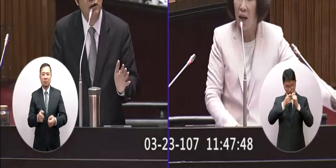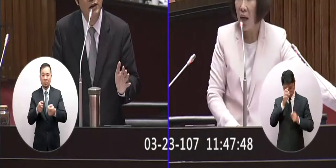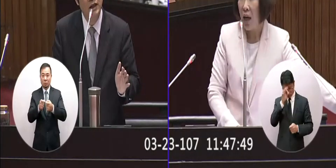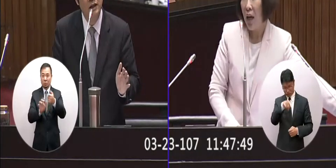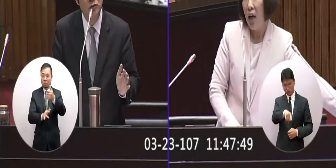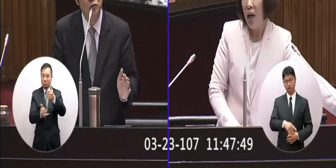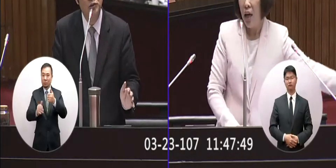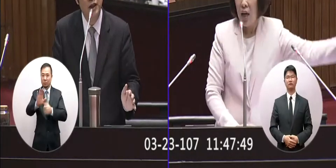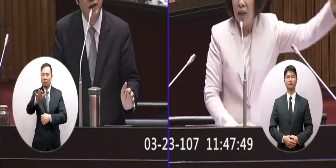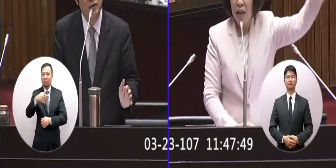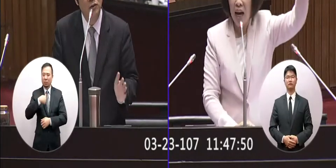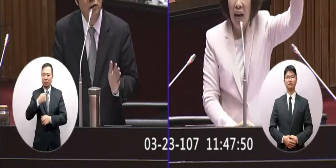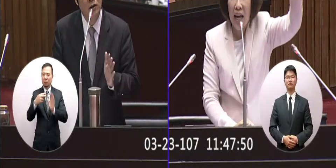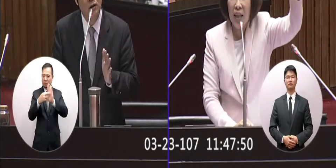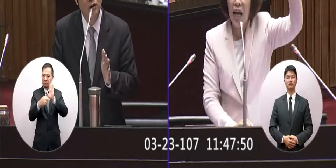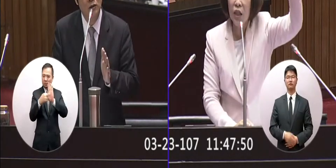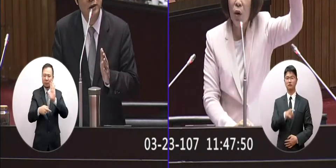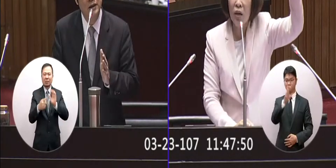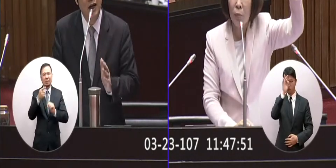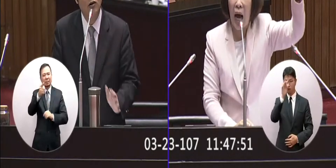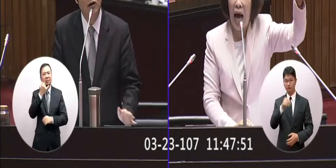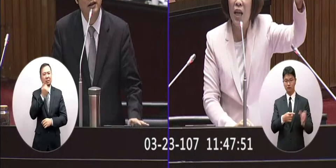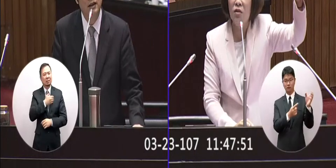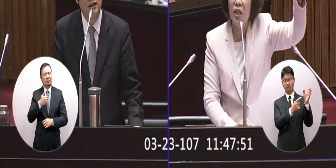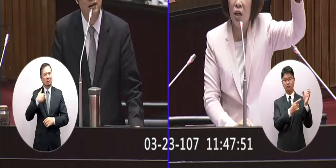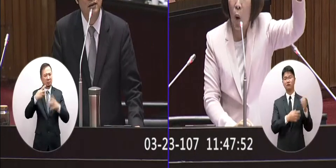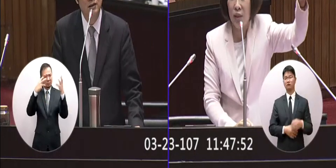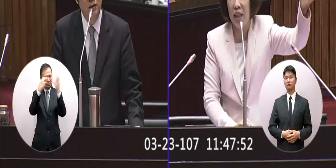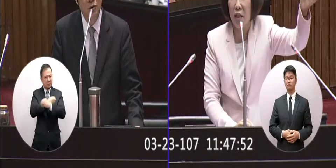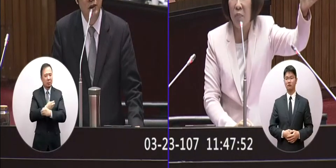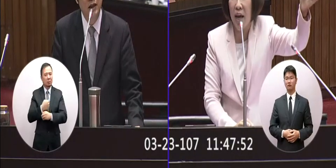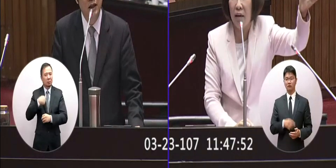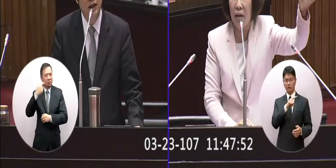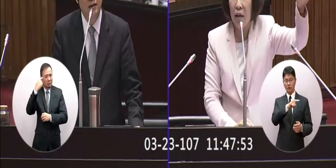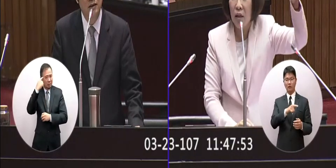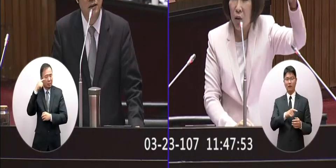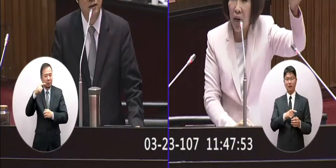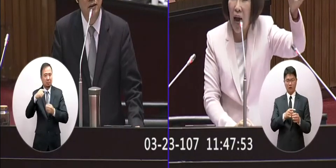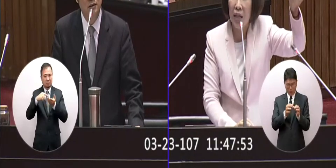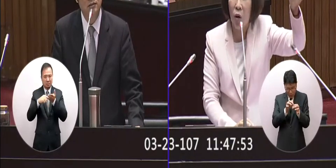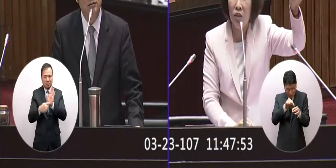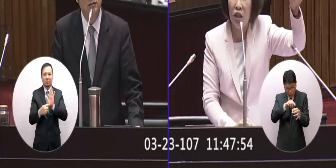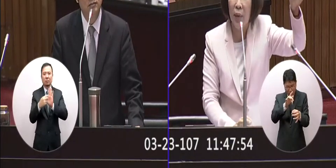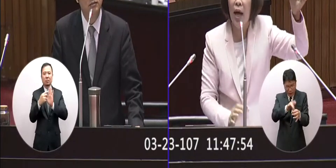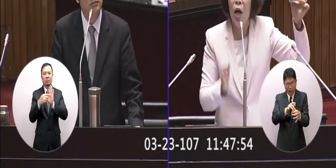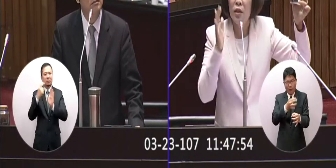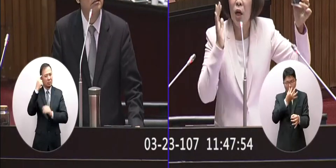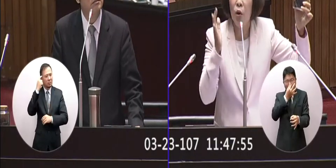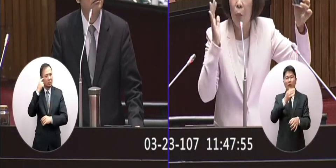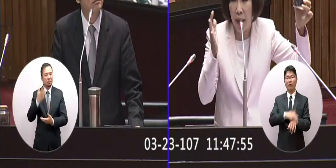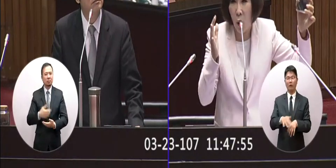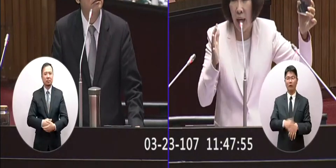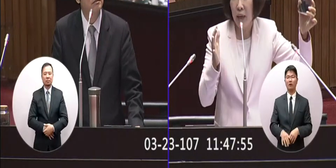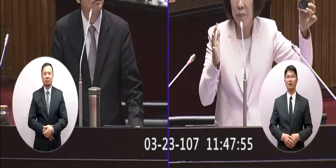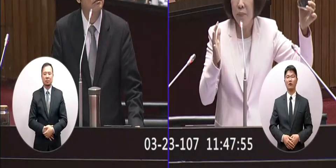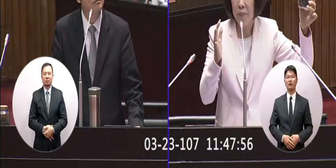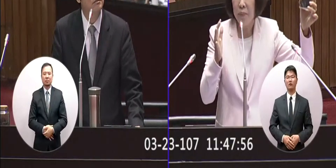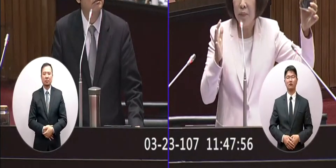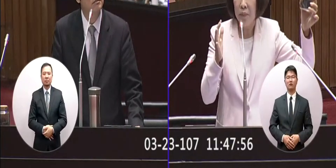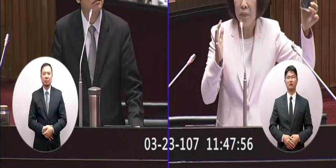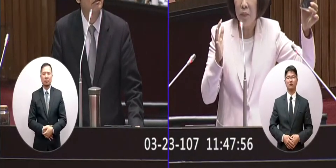报告哈，你可能误解了。 你看看，它就会卡到这个孔隙里面，就会卡到这孔隙里面，叫做煤